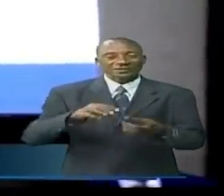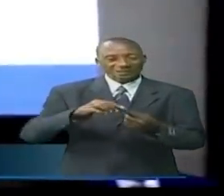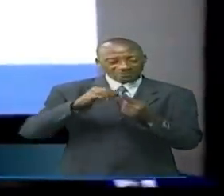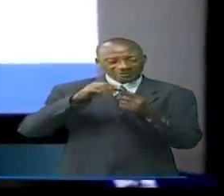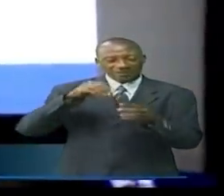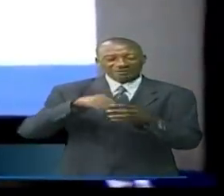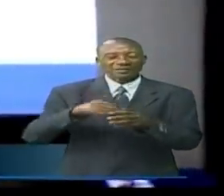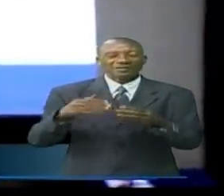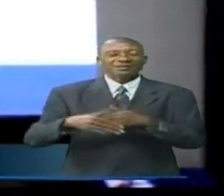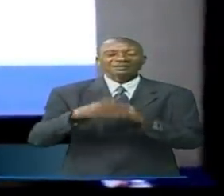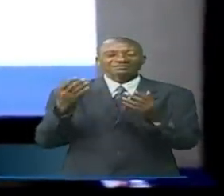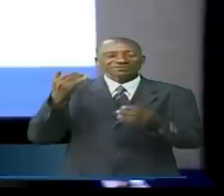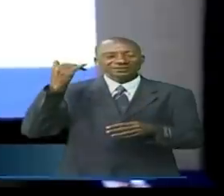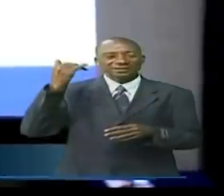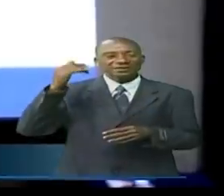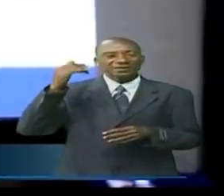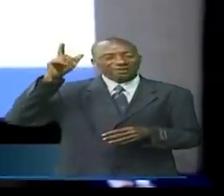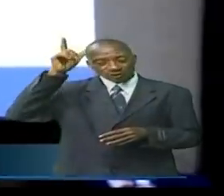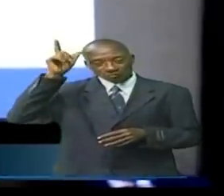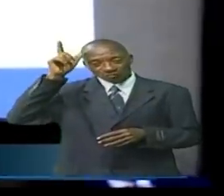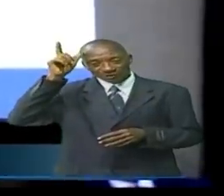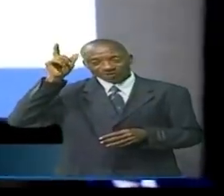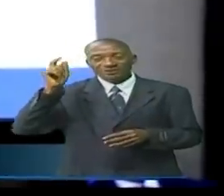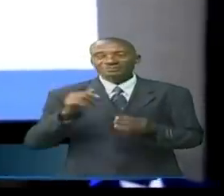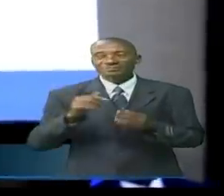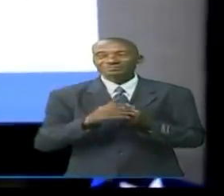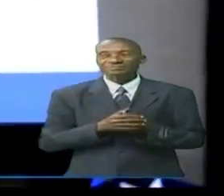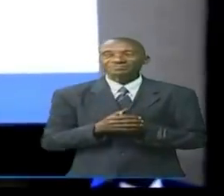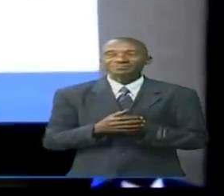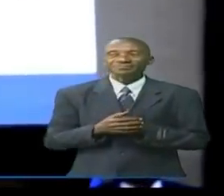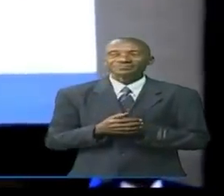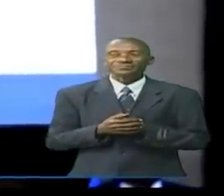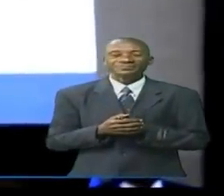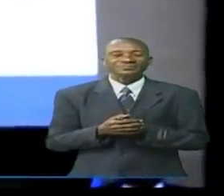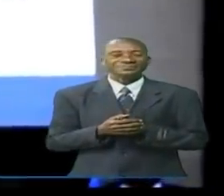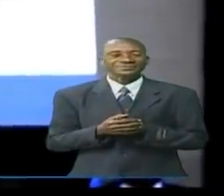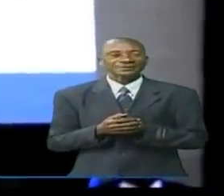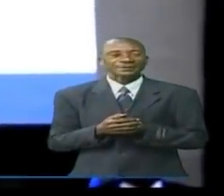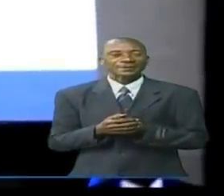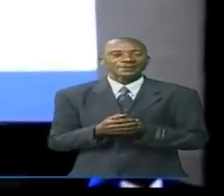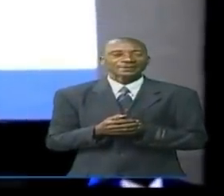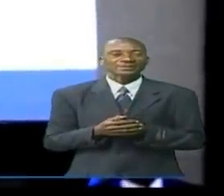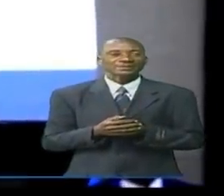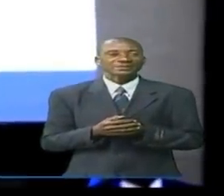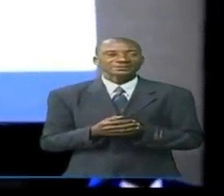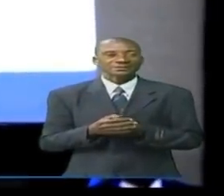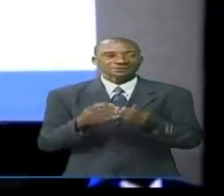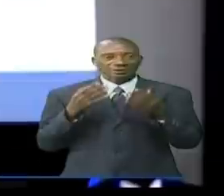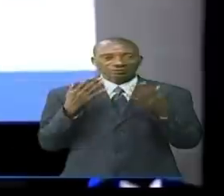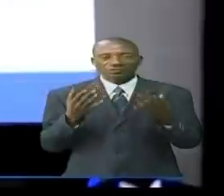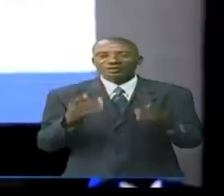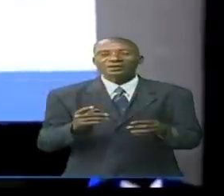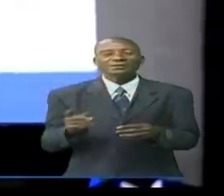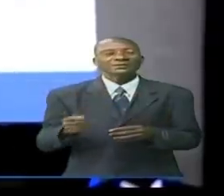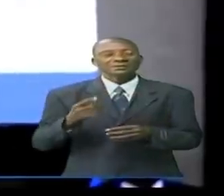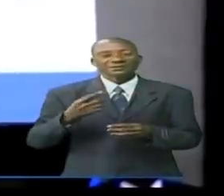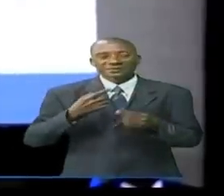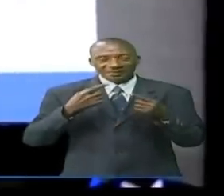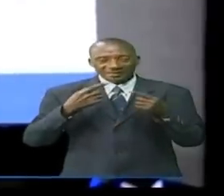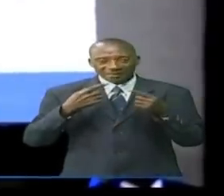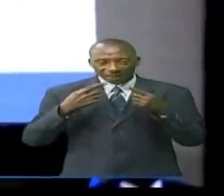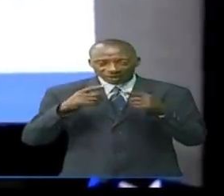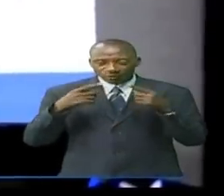finalement la production des précurseurs de batteries, des batteries électriques et demain des voitures électriques ici